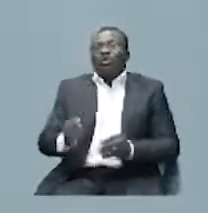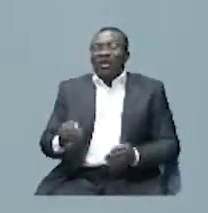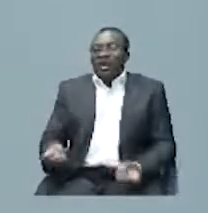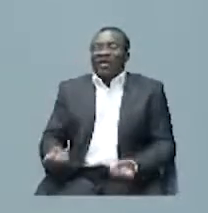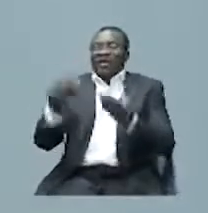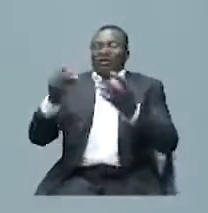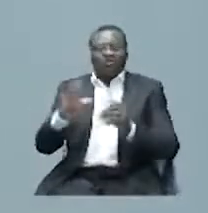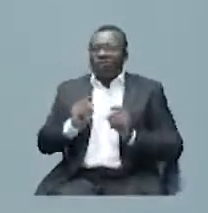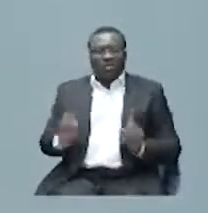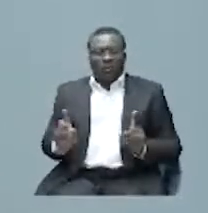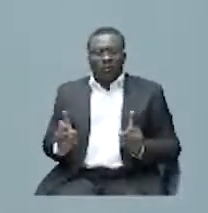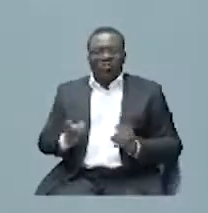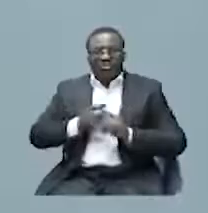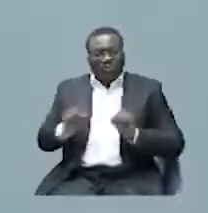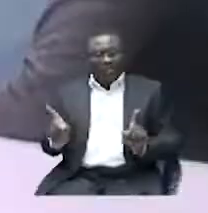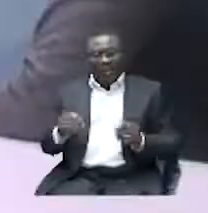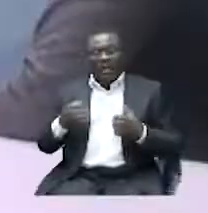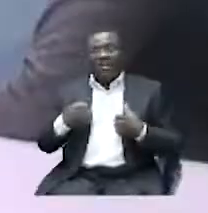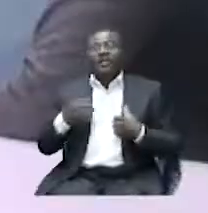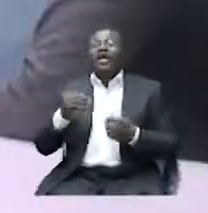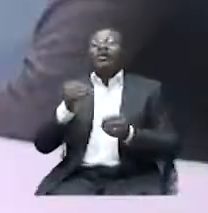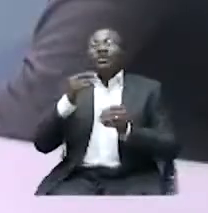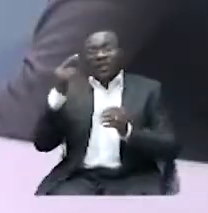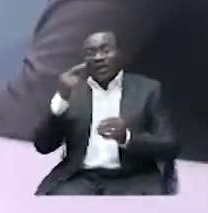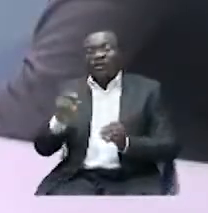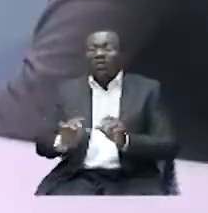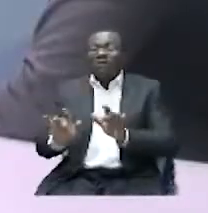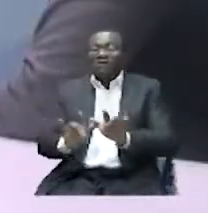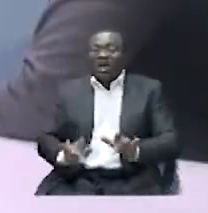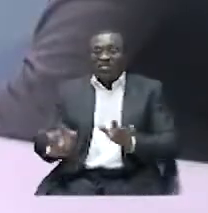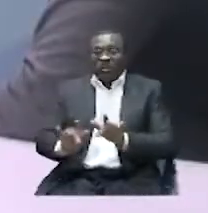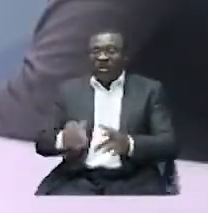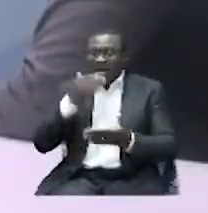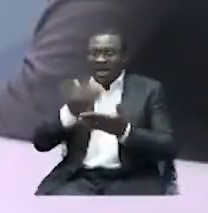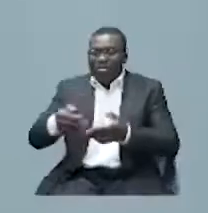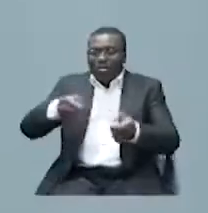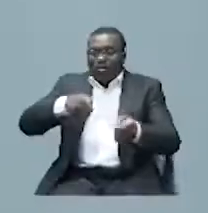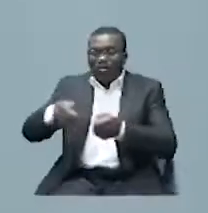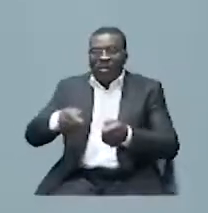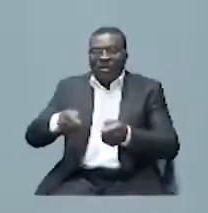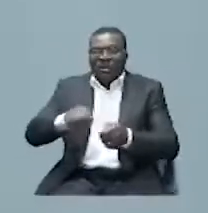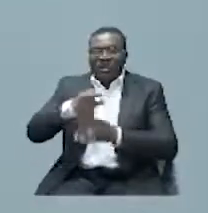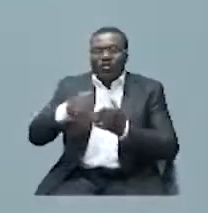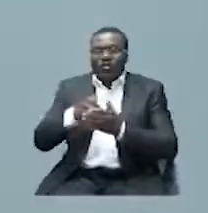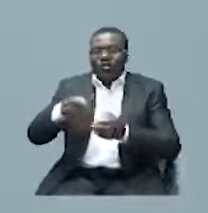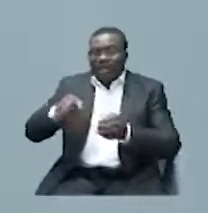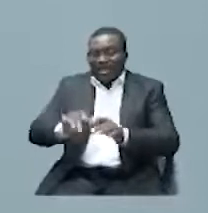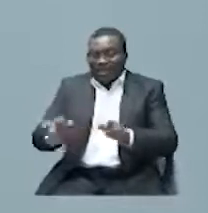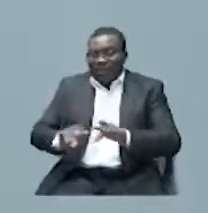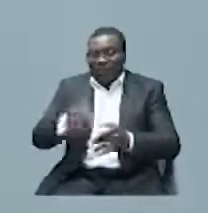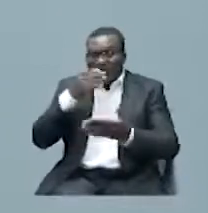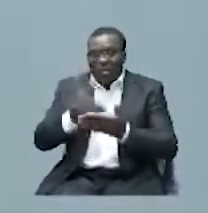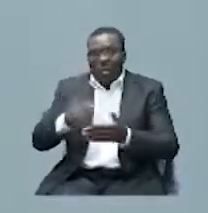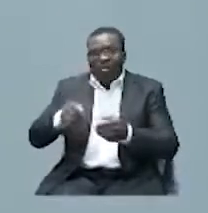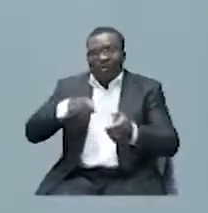bien. Non, mais c'est un facteur favorable à la bonne gouvernance. Tout ce qui est favorable à la bonne gouvernance,